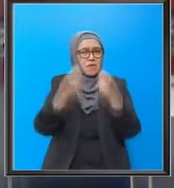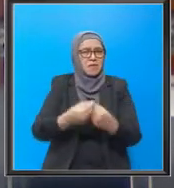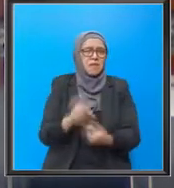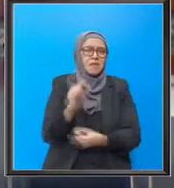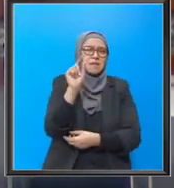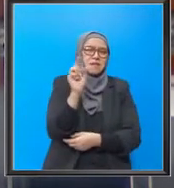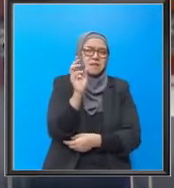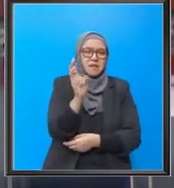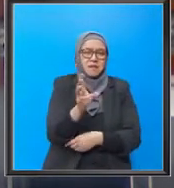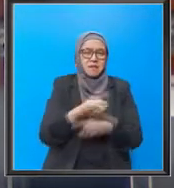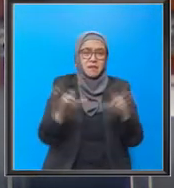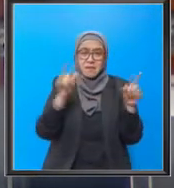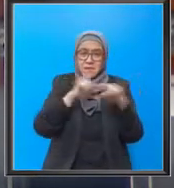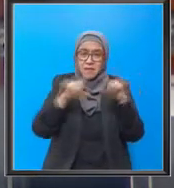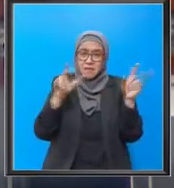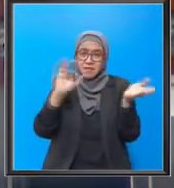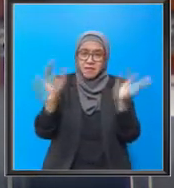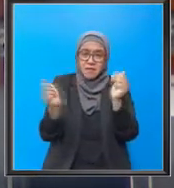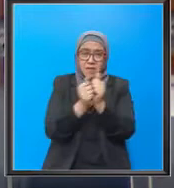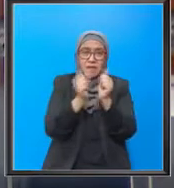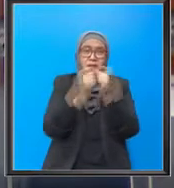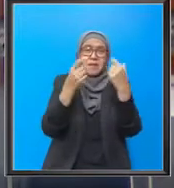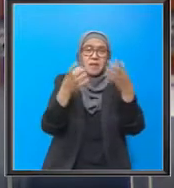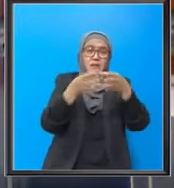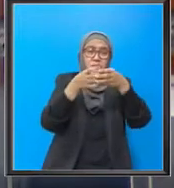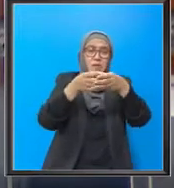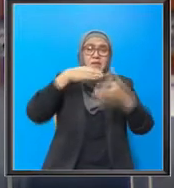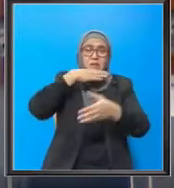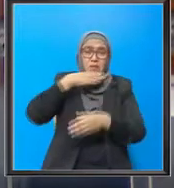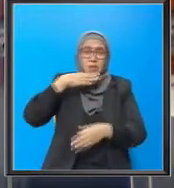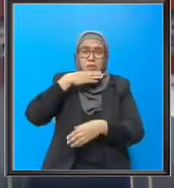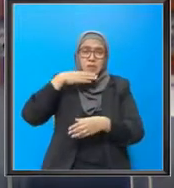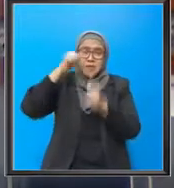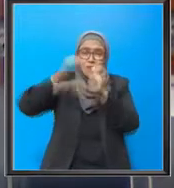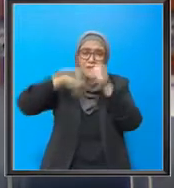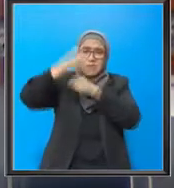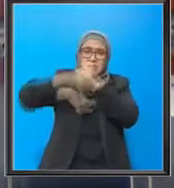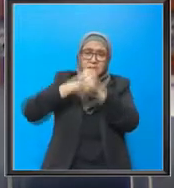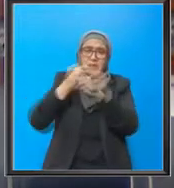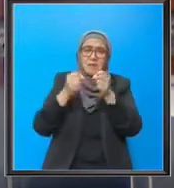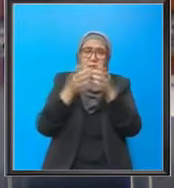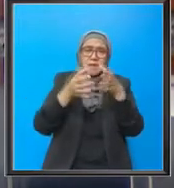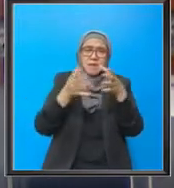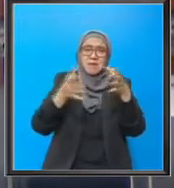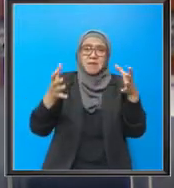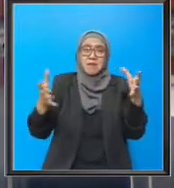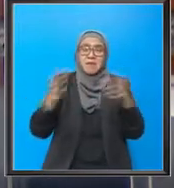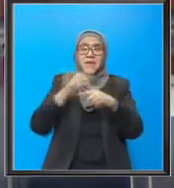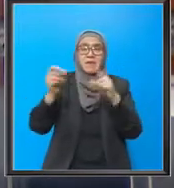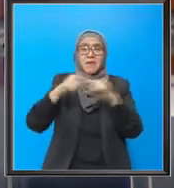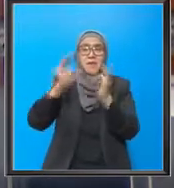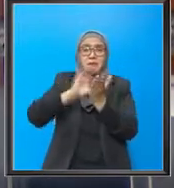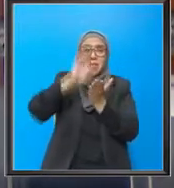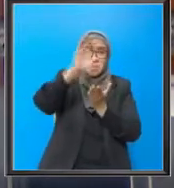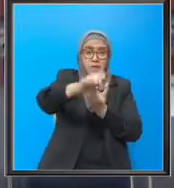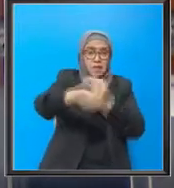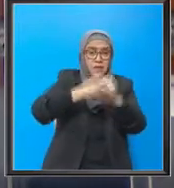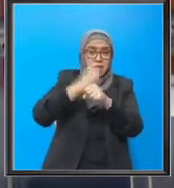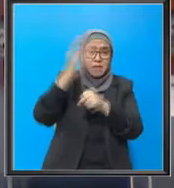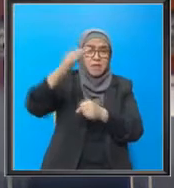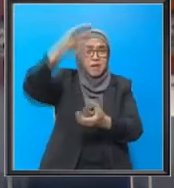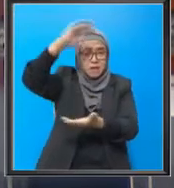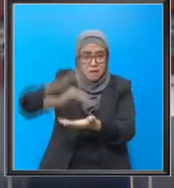berumur 18-40 tahun pada setiap tahun peruntukkan bagi tahun hadapan Pulau dikurangkan 5000000 kepada